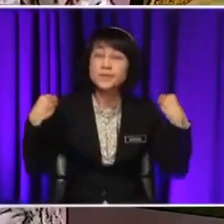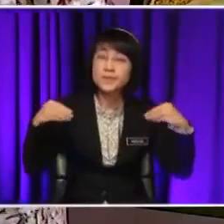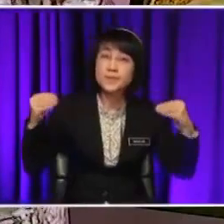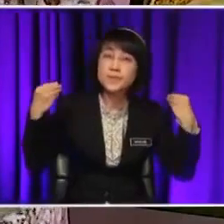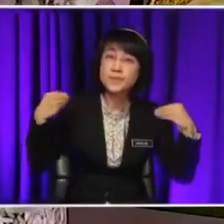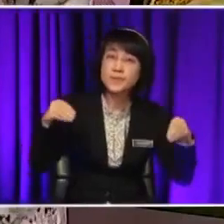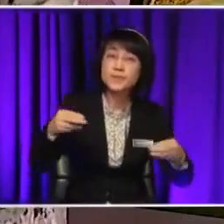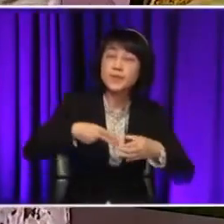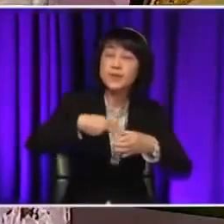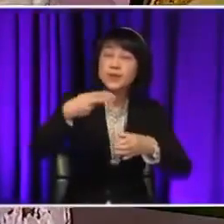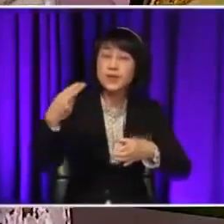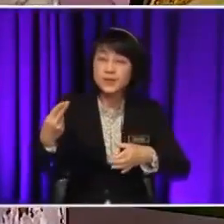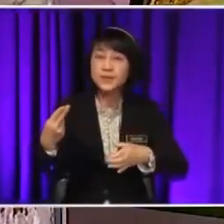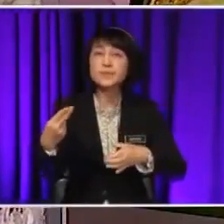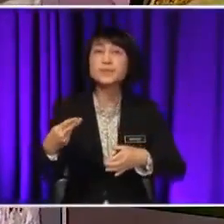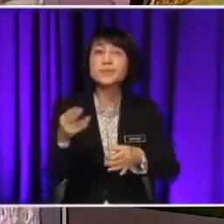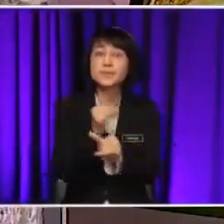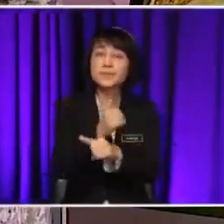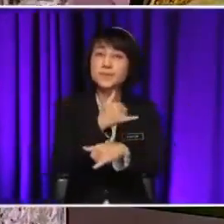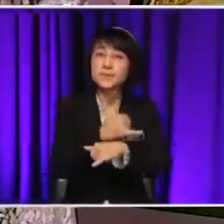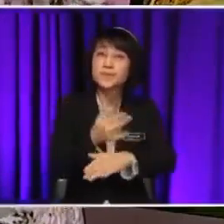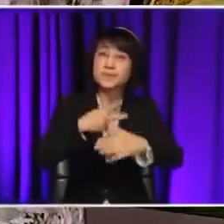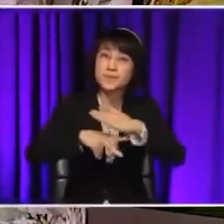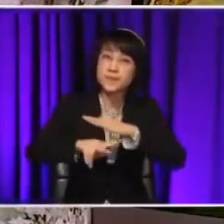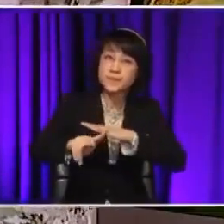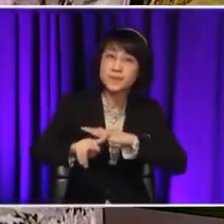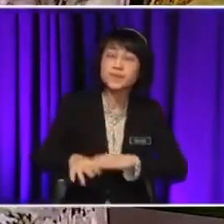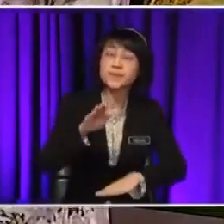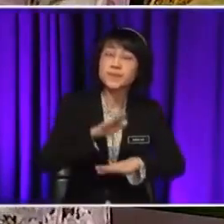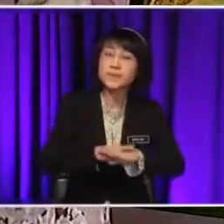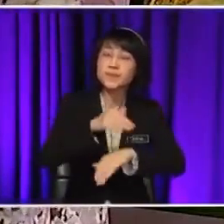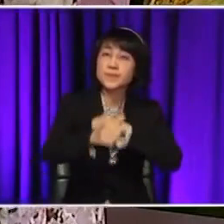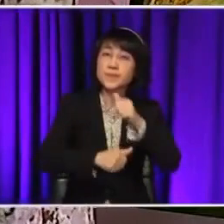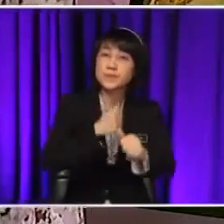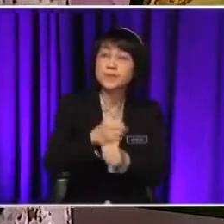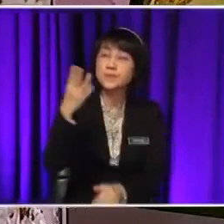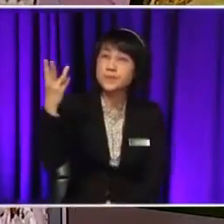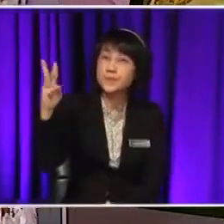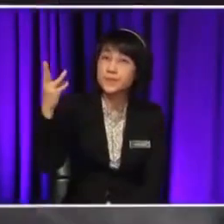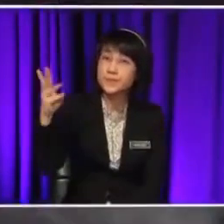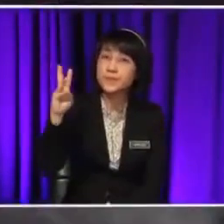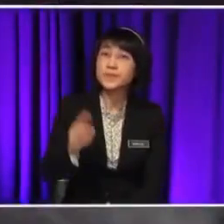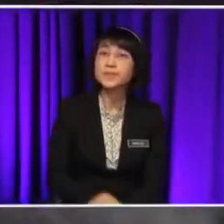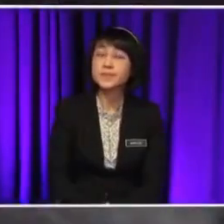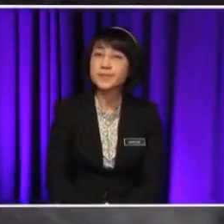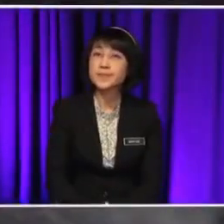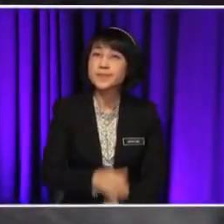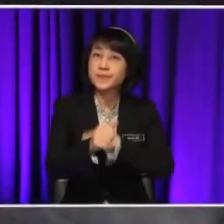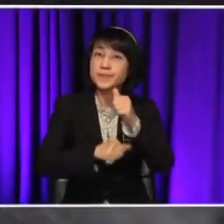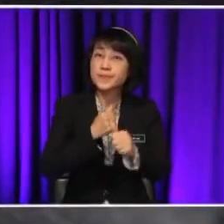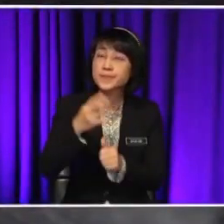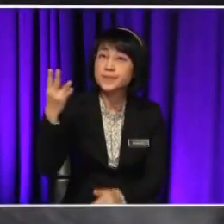dijual hasil karya-karya cetakan mula dijual pada abad ke-16. Okey, dan kemudian abad